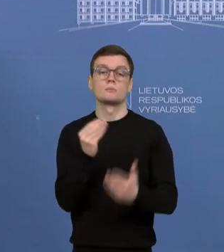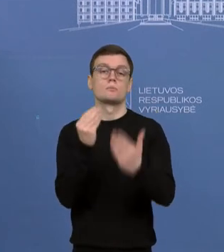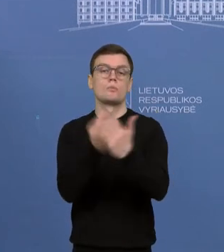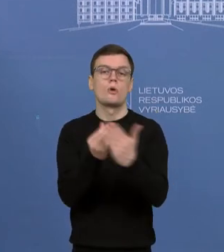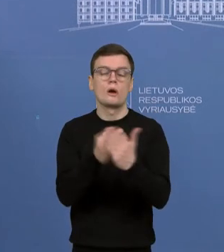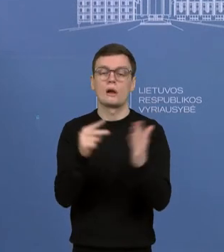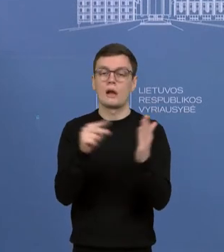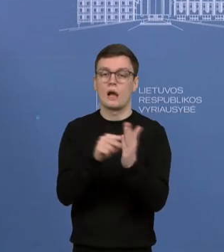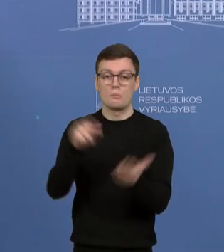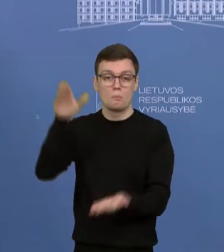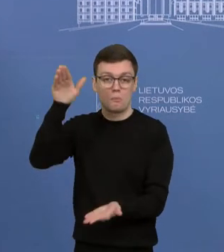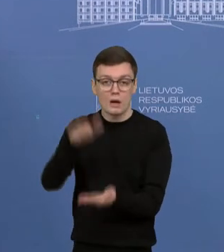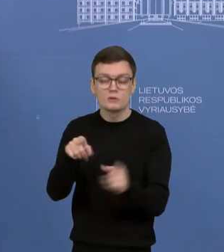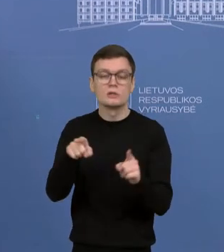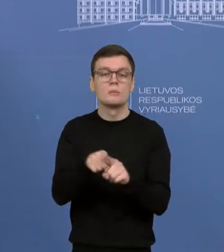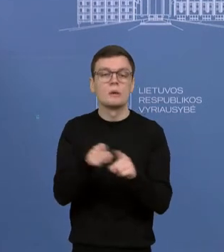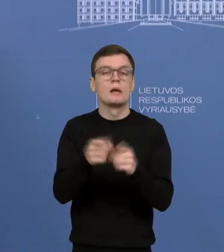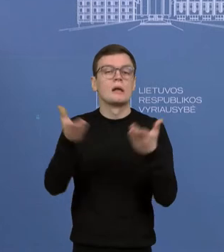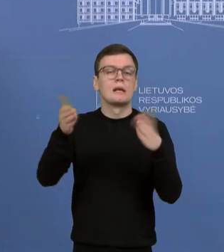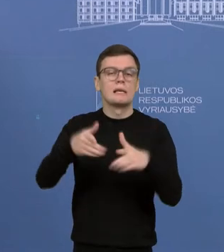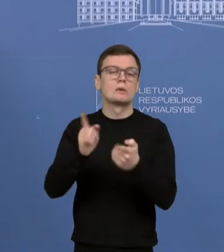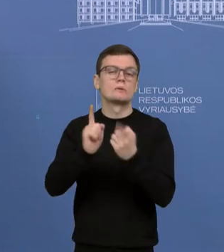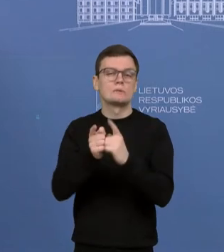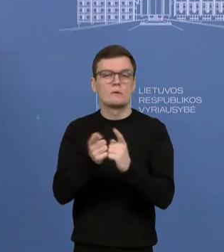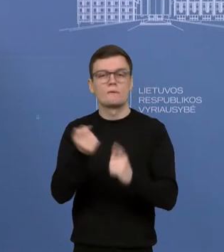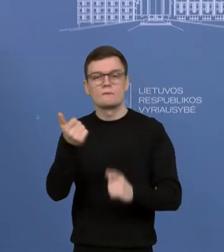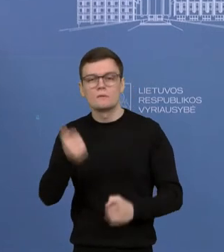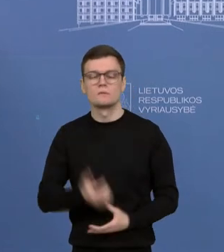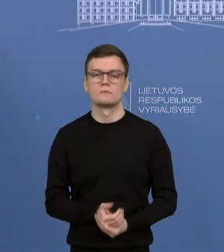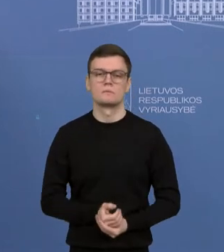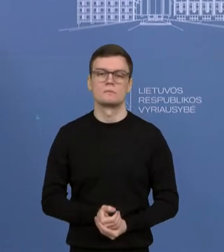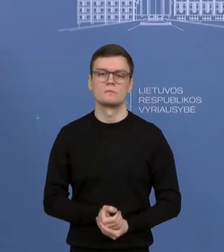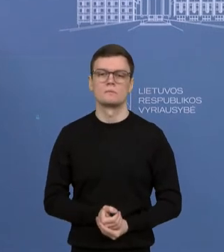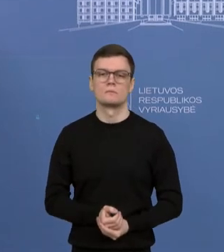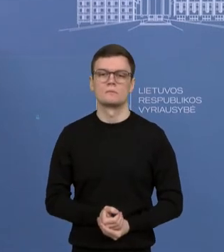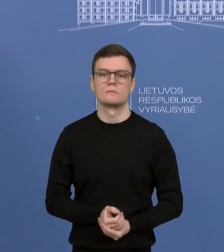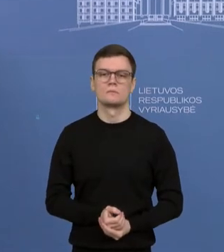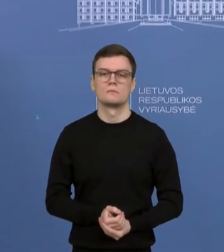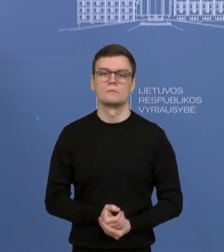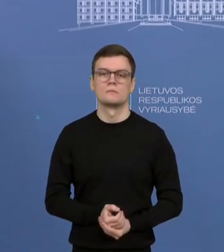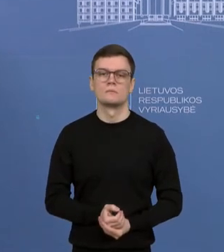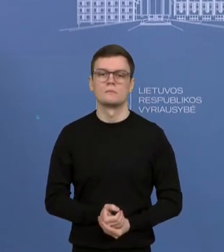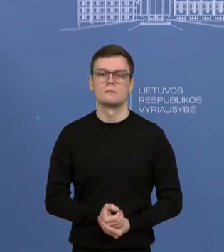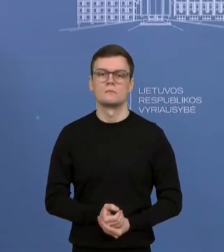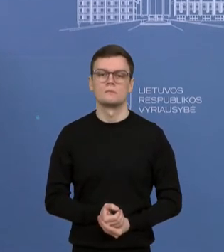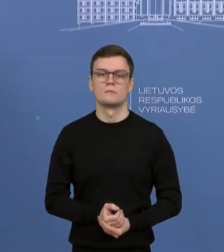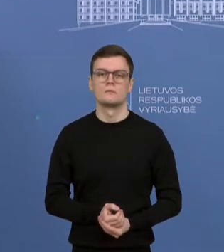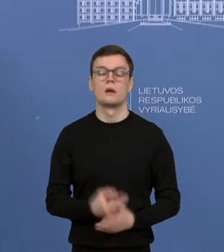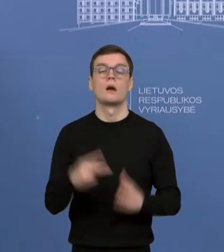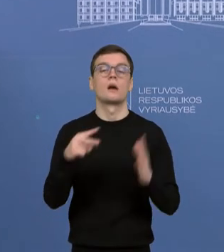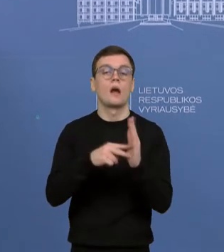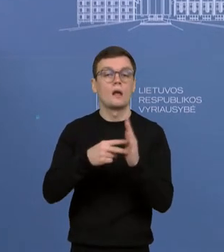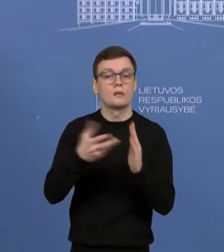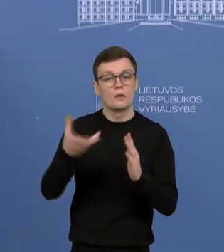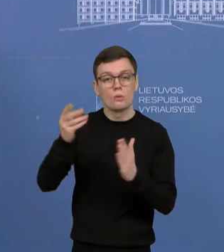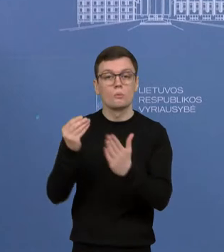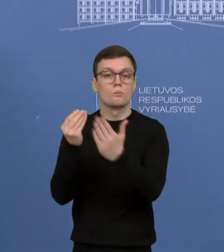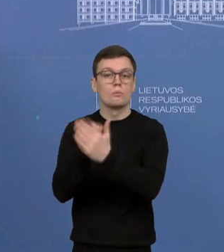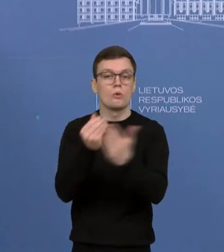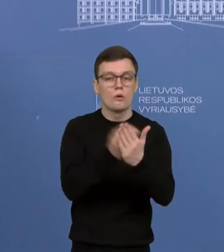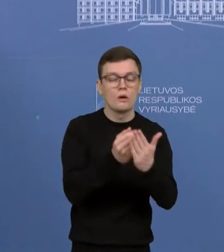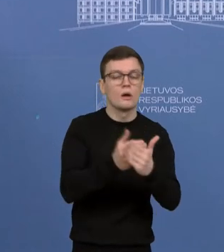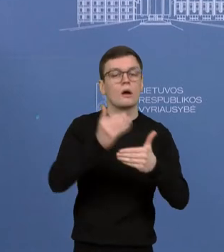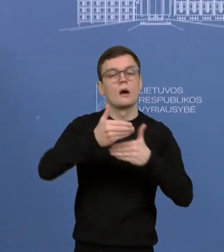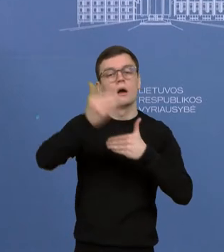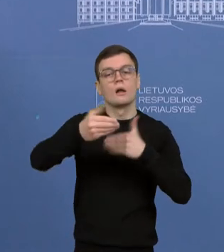mažesnės kainas ir liko šiek tiek skolingi tokiu būdu ir būtų mokėjęs tuos tą kainos didesnę dalį per ateinančius